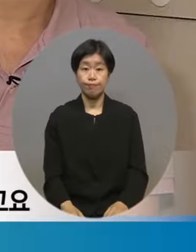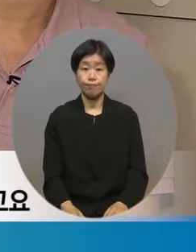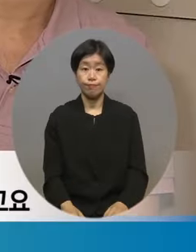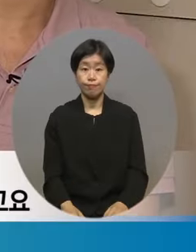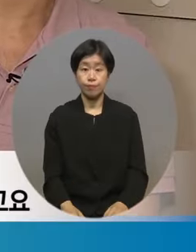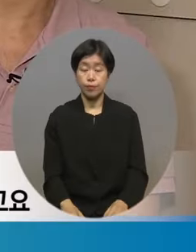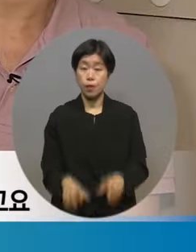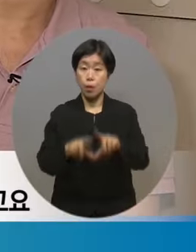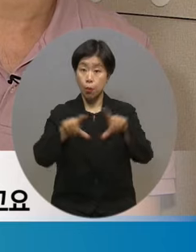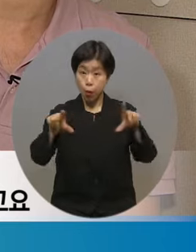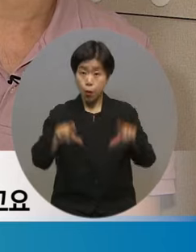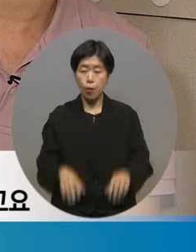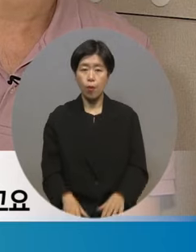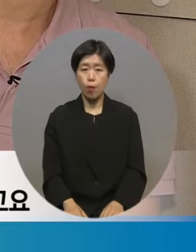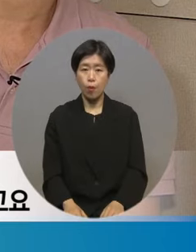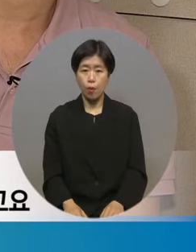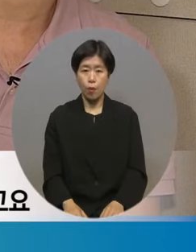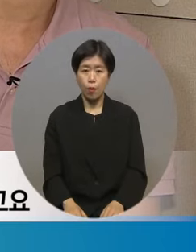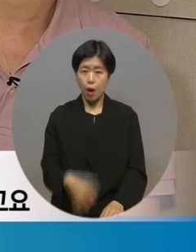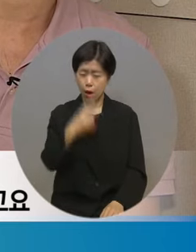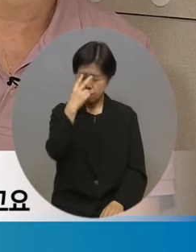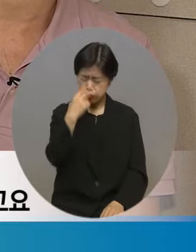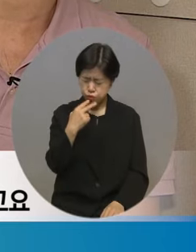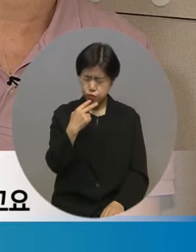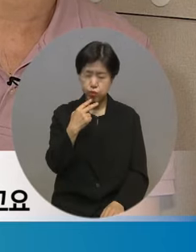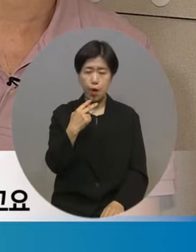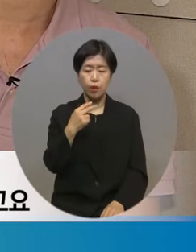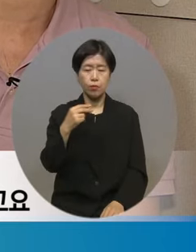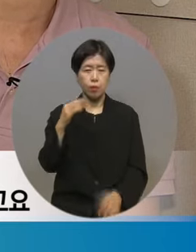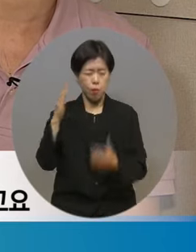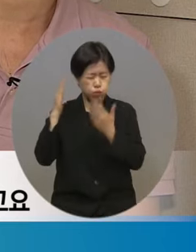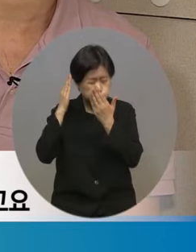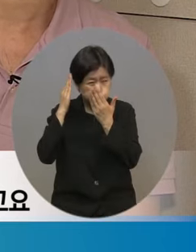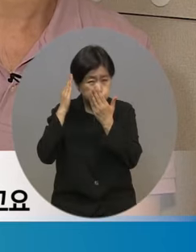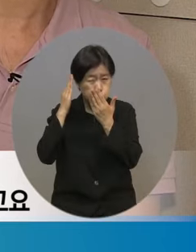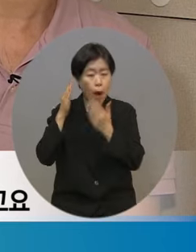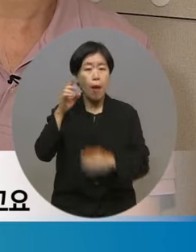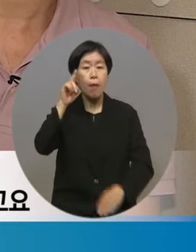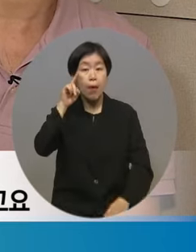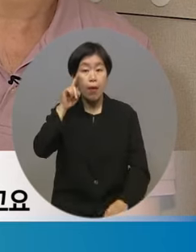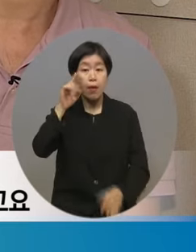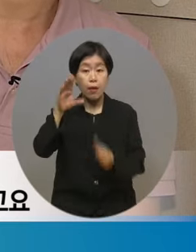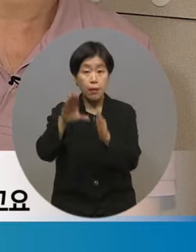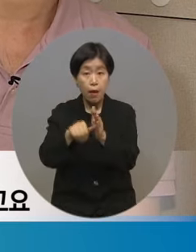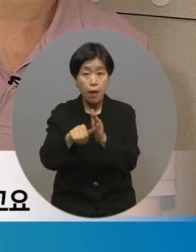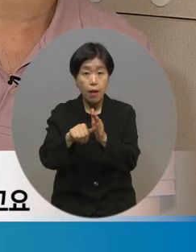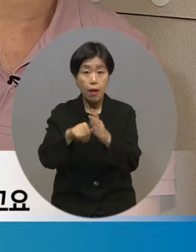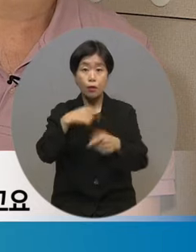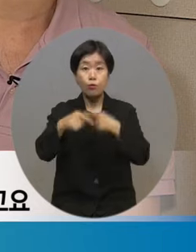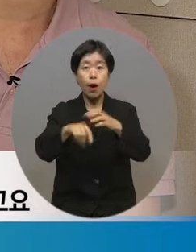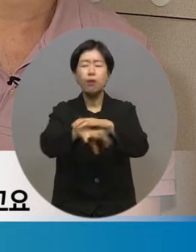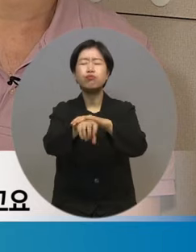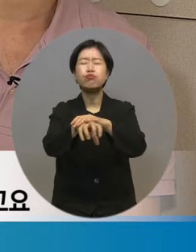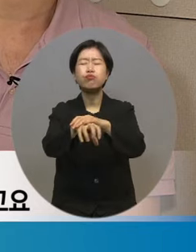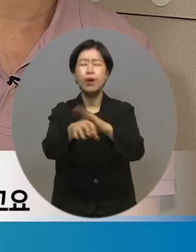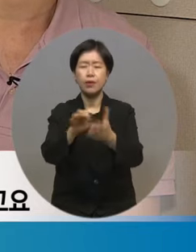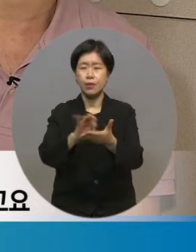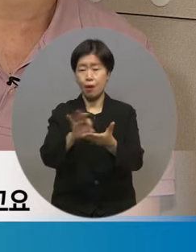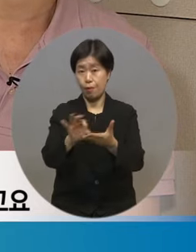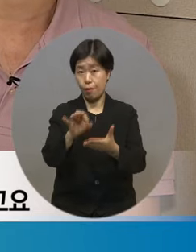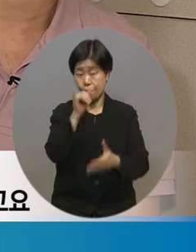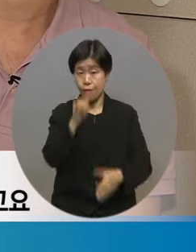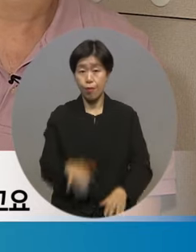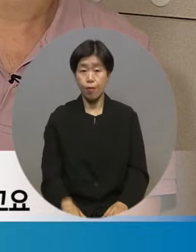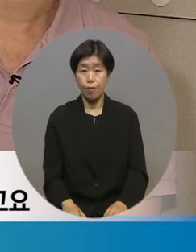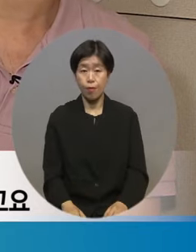보통 전농전명 아예 안 들리고 아예 안 보이는 경우에는 촉수화를 이용해서 의사소통을